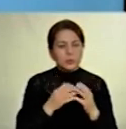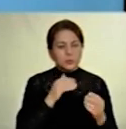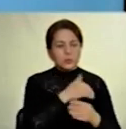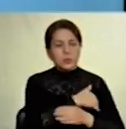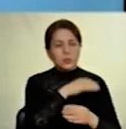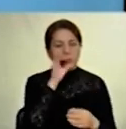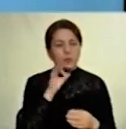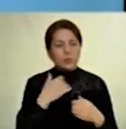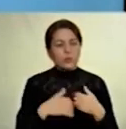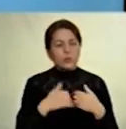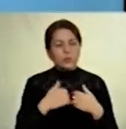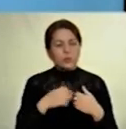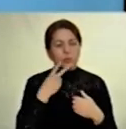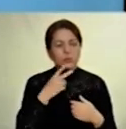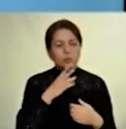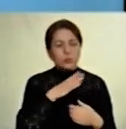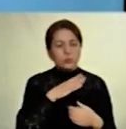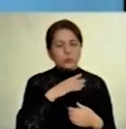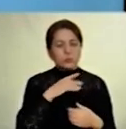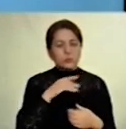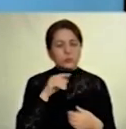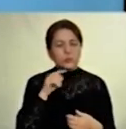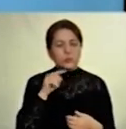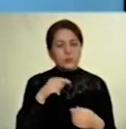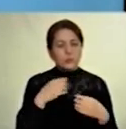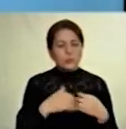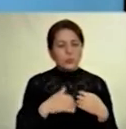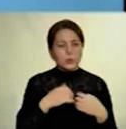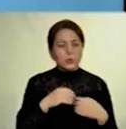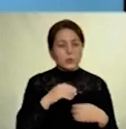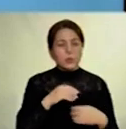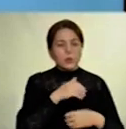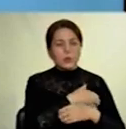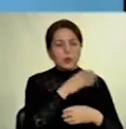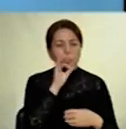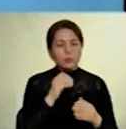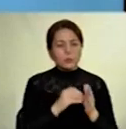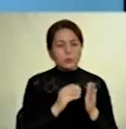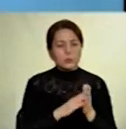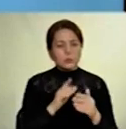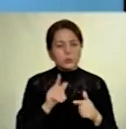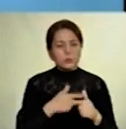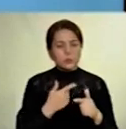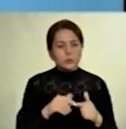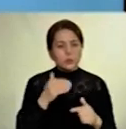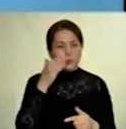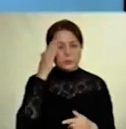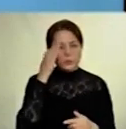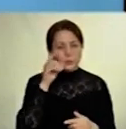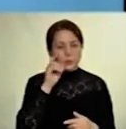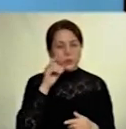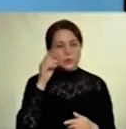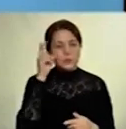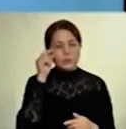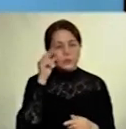haroratining oralig'ini ko'rsating deganda aynan o'rtaga harorat belgisini yoki bo'lmasam noma'lum x sonni qo'ysak